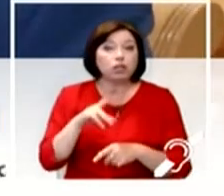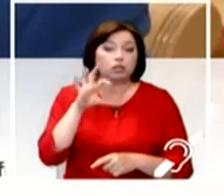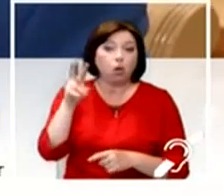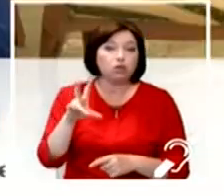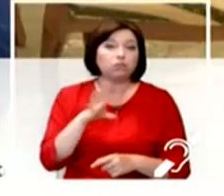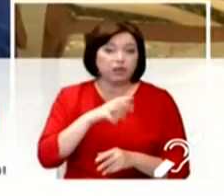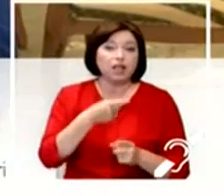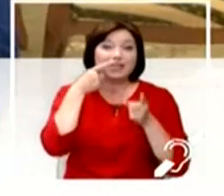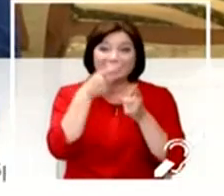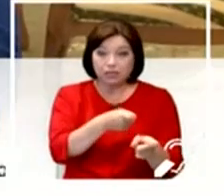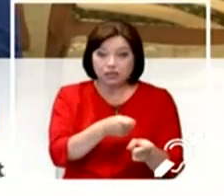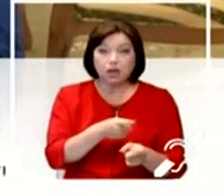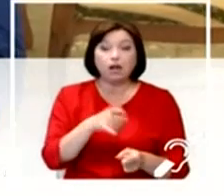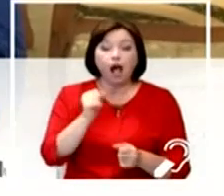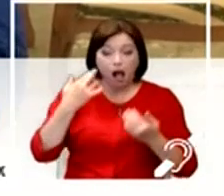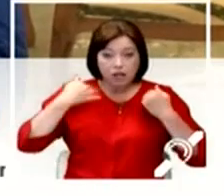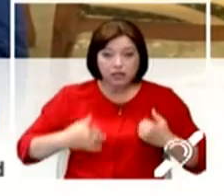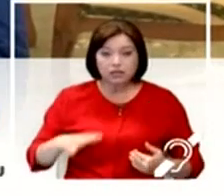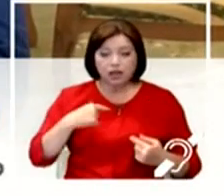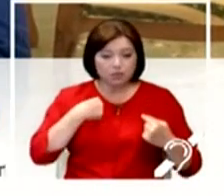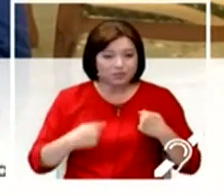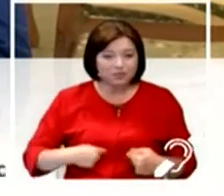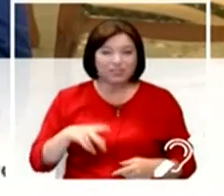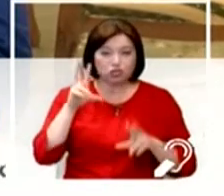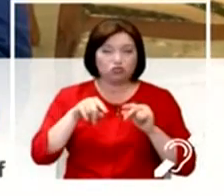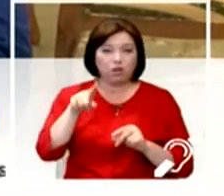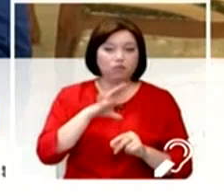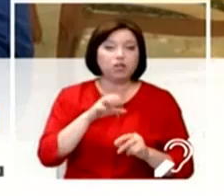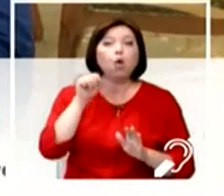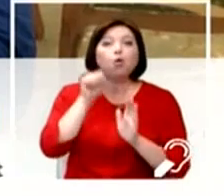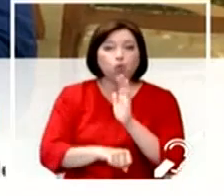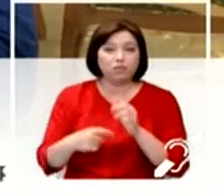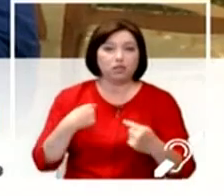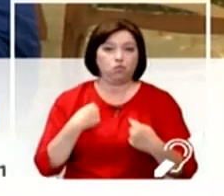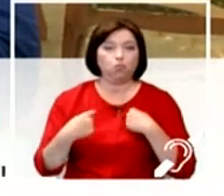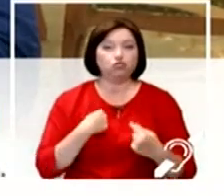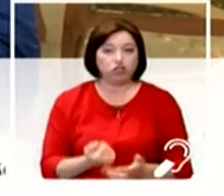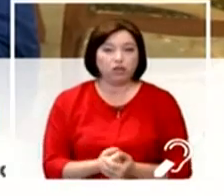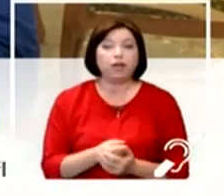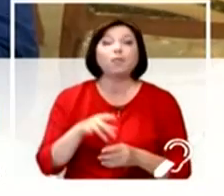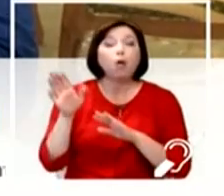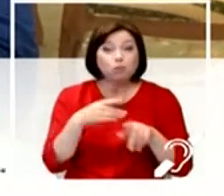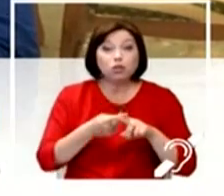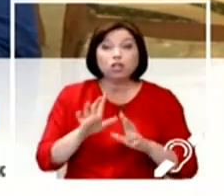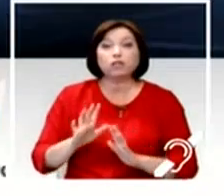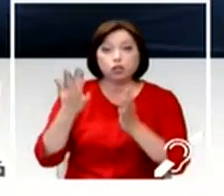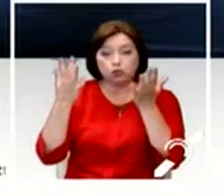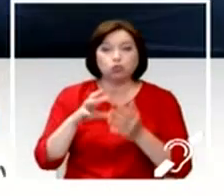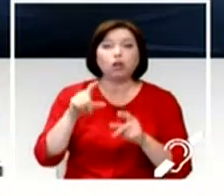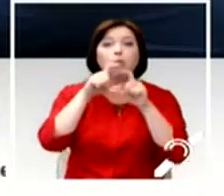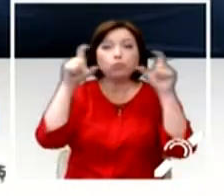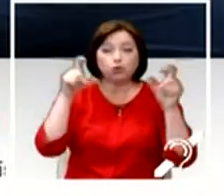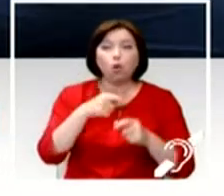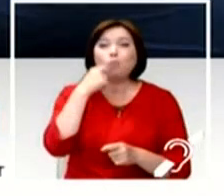acesta ar fi fost să te împușcat iar pe corpul său au fost identificate semne de moarte violente în urma incidentului biroul